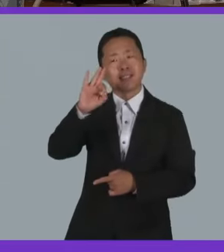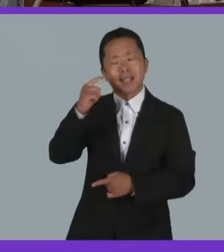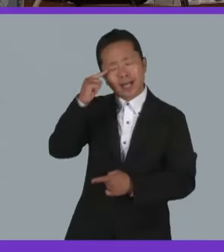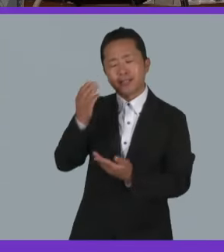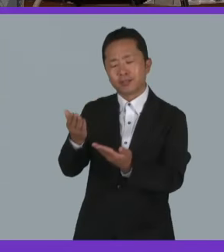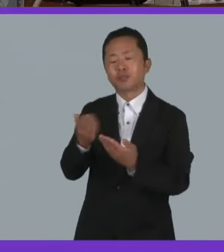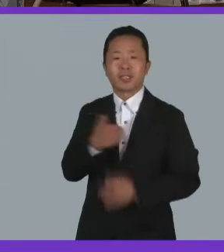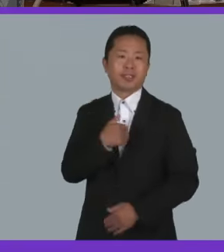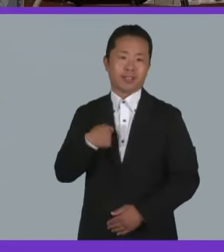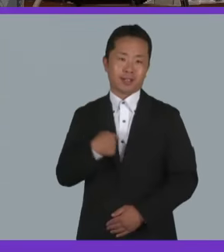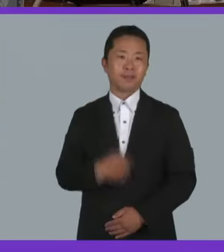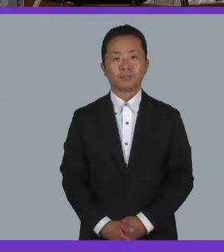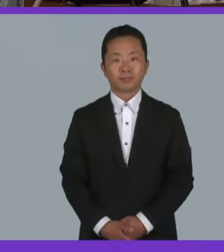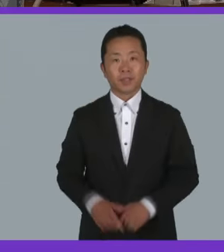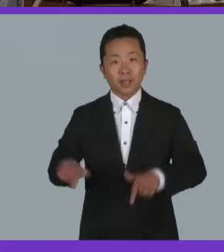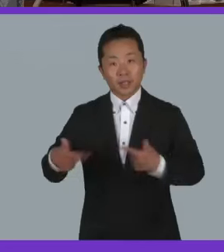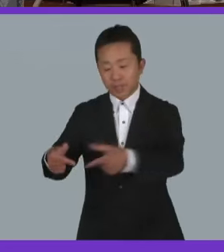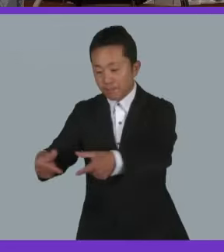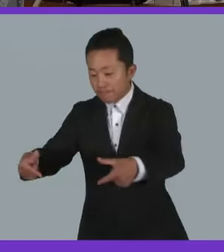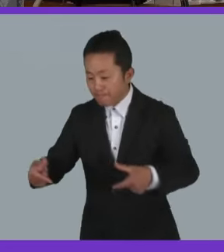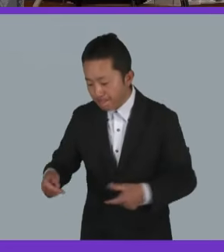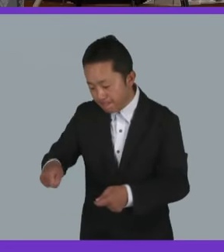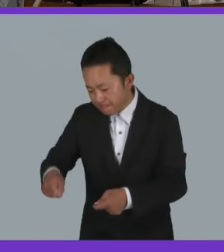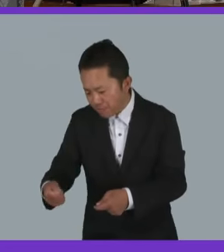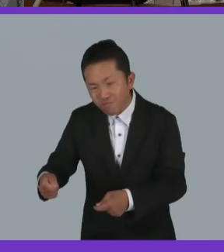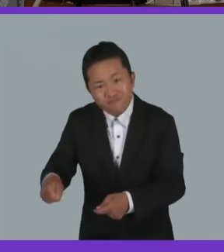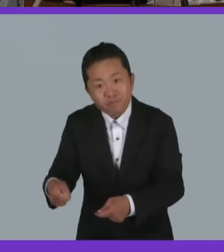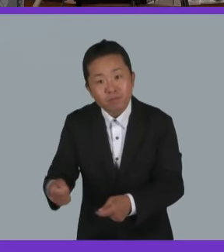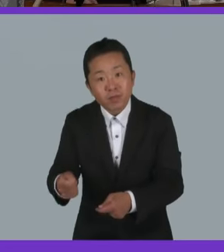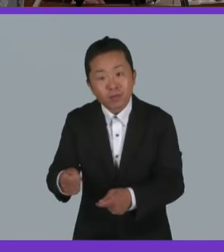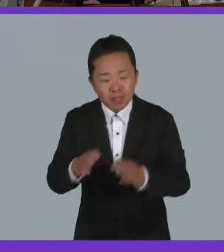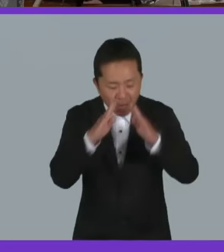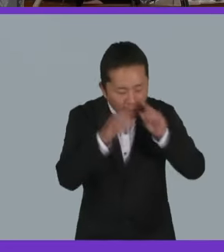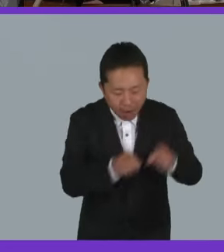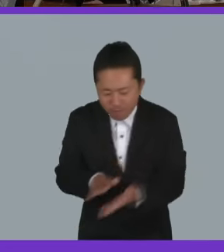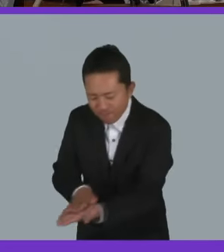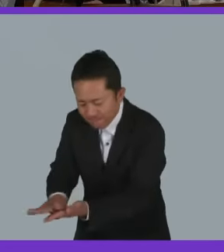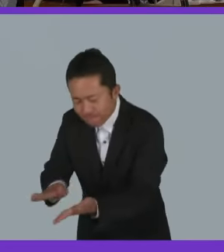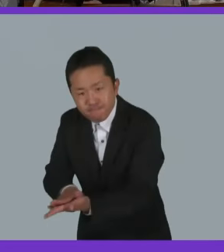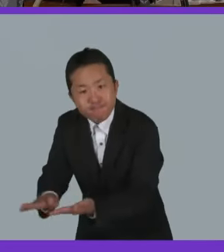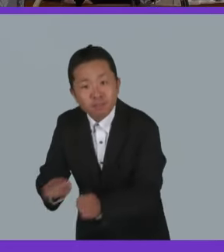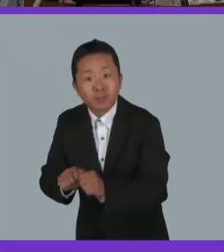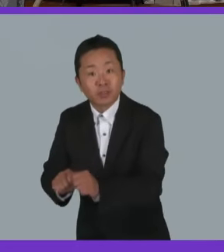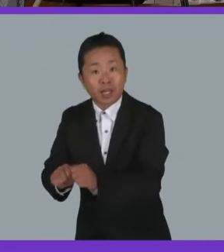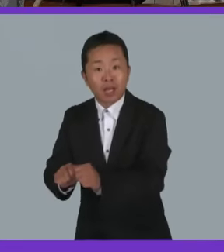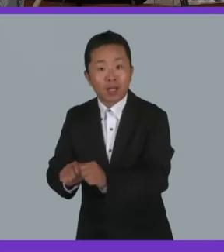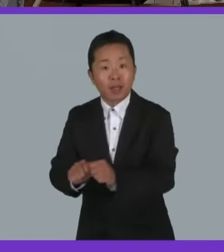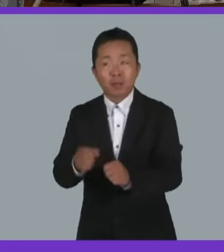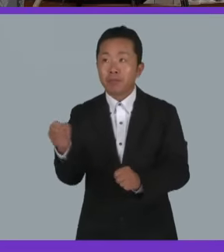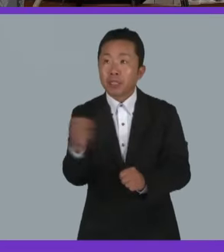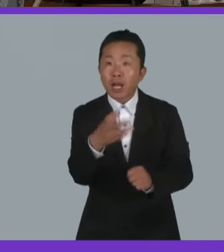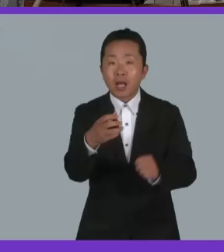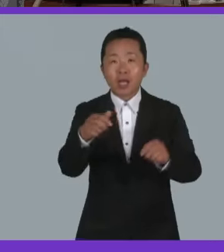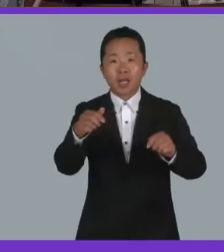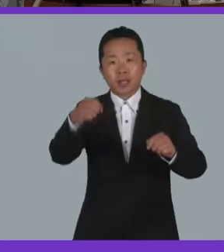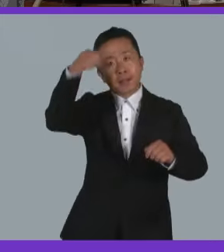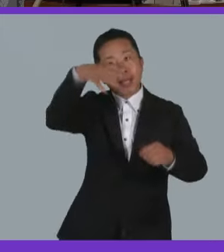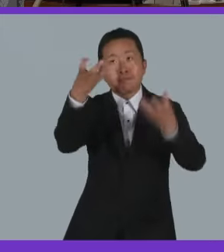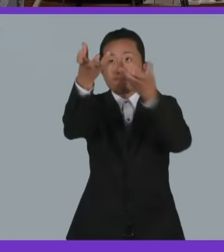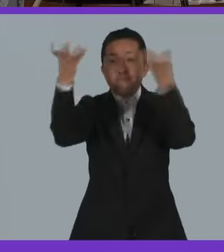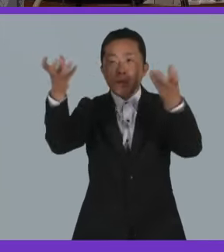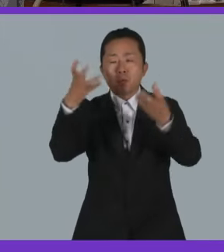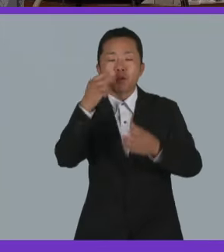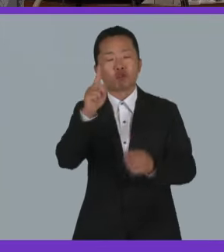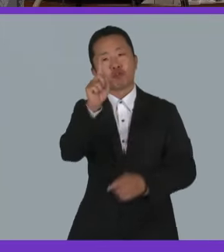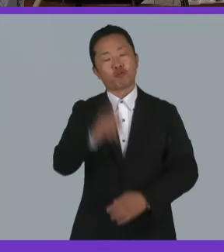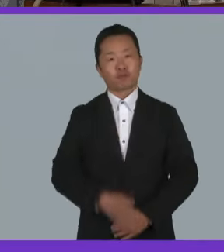ります。版木を使って模様を刷った唐紙や近代の宮廷文化を伝えるシャンデリアも魅力の一つであります。